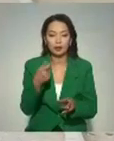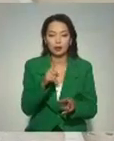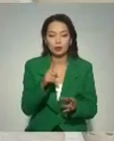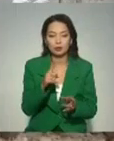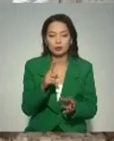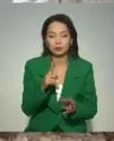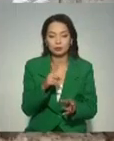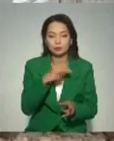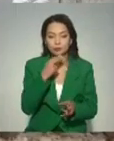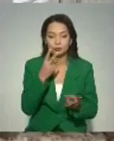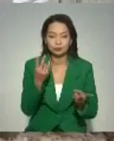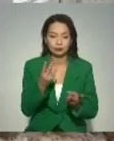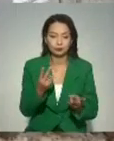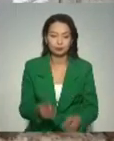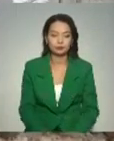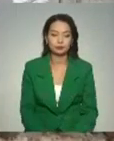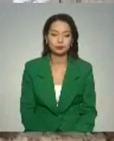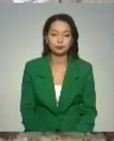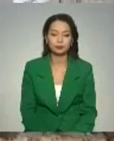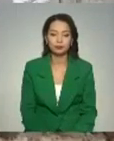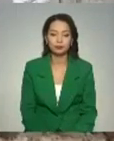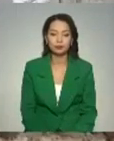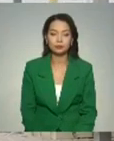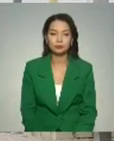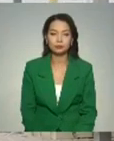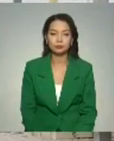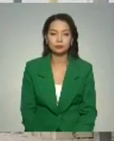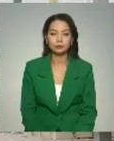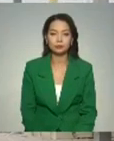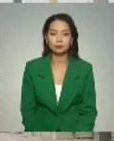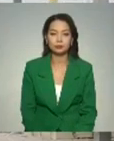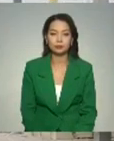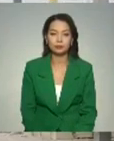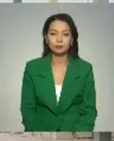газа в быту. Станислав Нагиев, Фархад Шаткам, Астана Таймс, Мангистауская область.